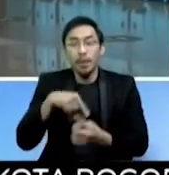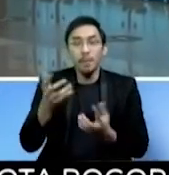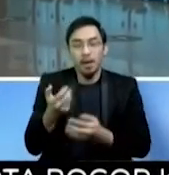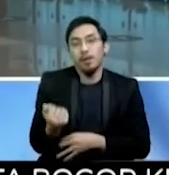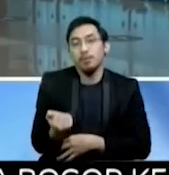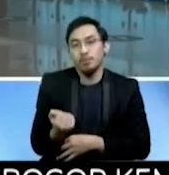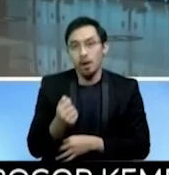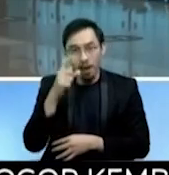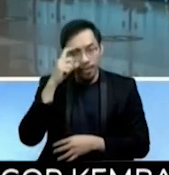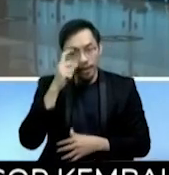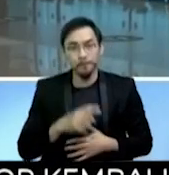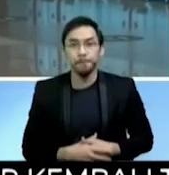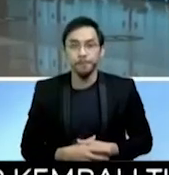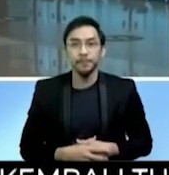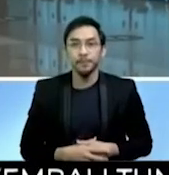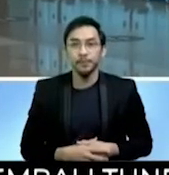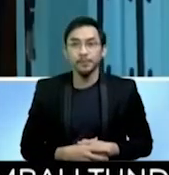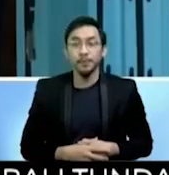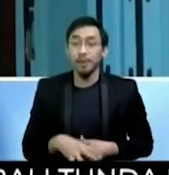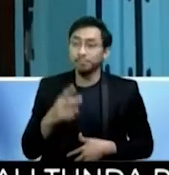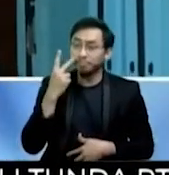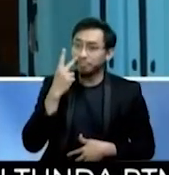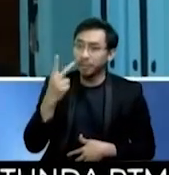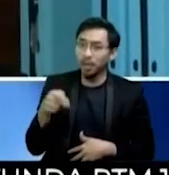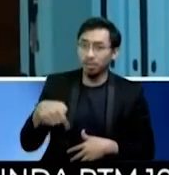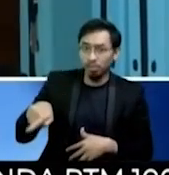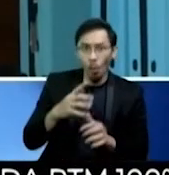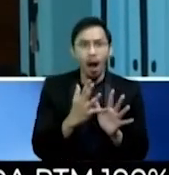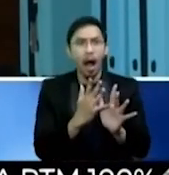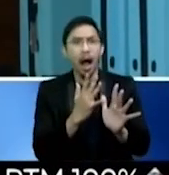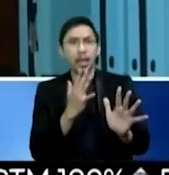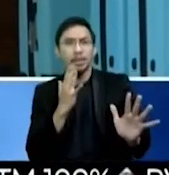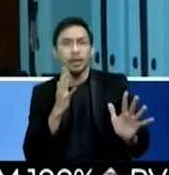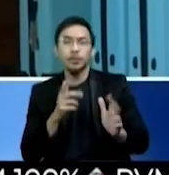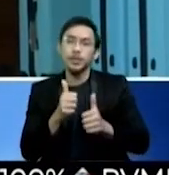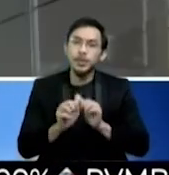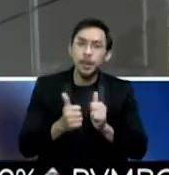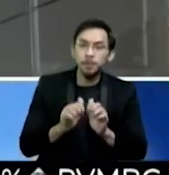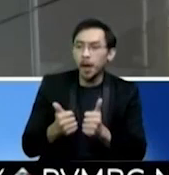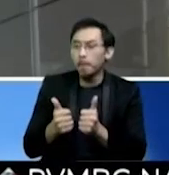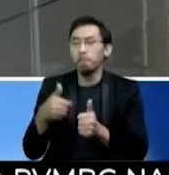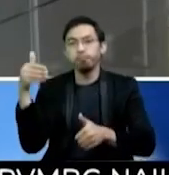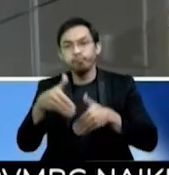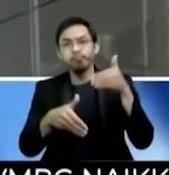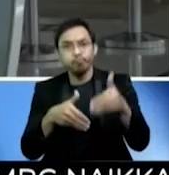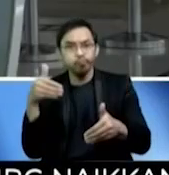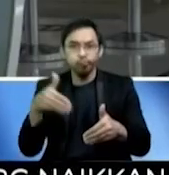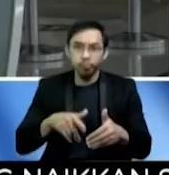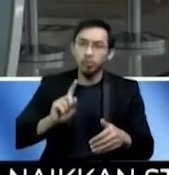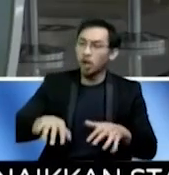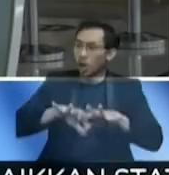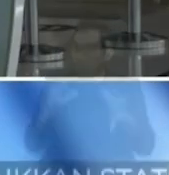nampak terlihat sejak pagi hari, yang mana sejumlah koper dari para calon jamaah umroh ini sudah disiapkan